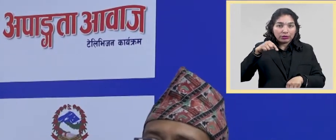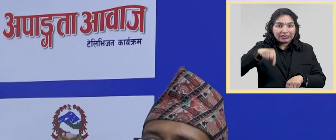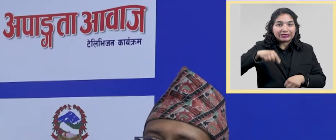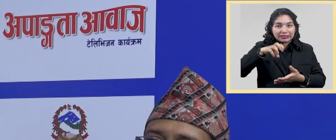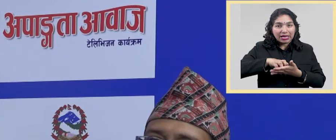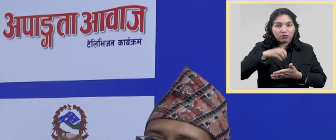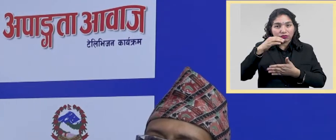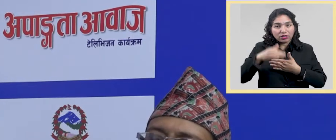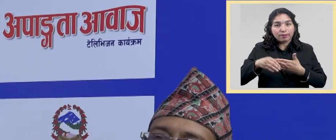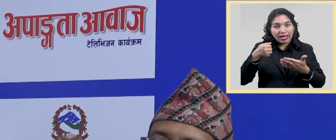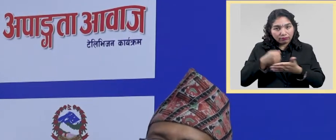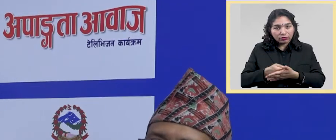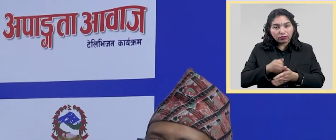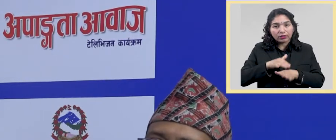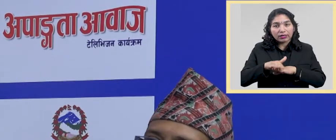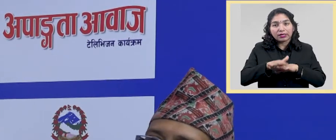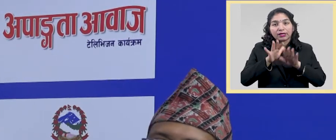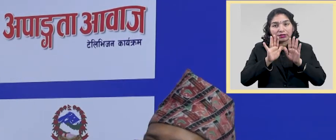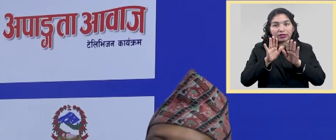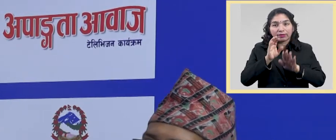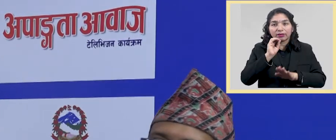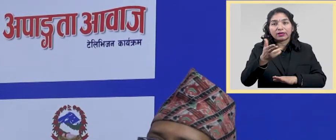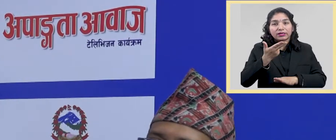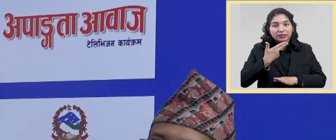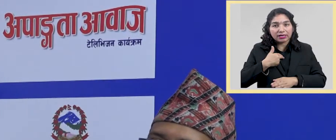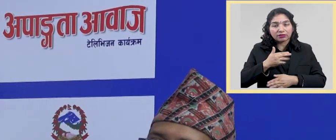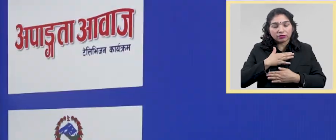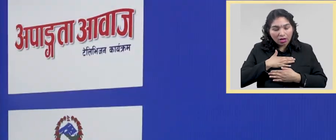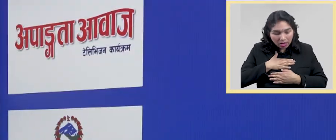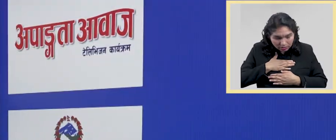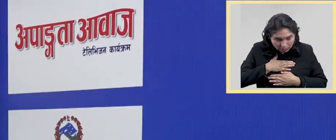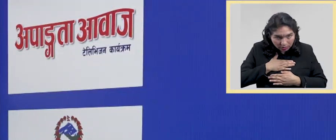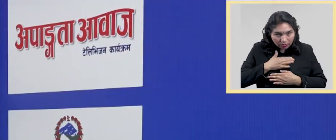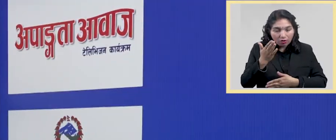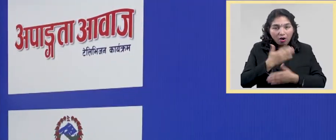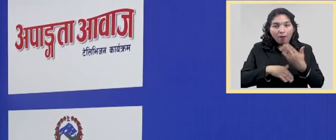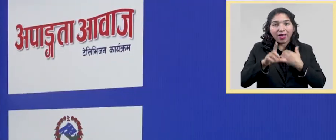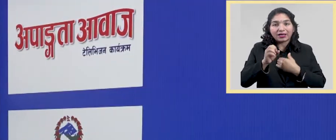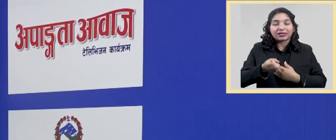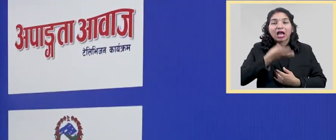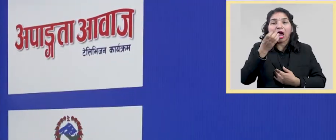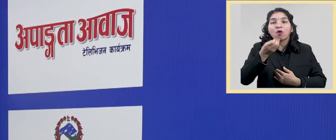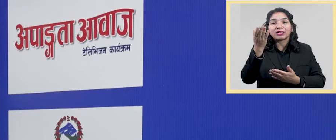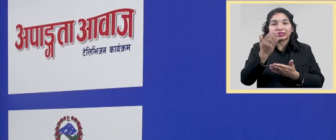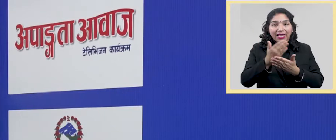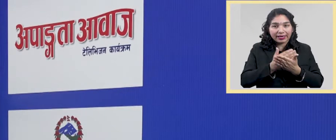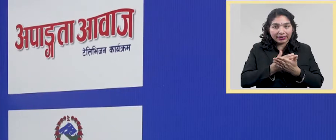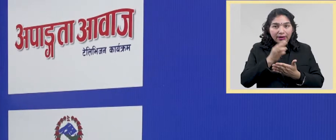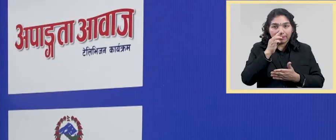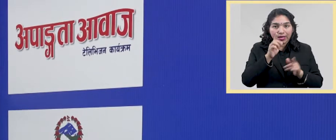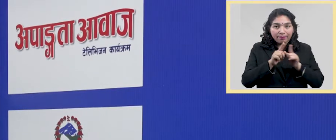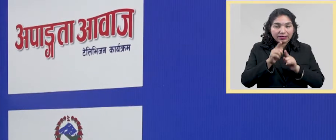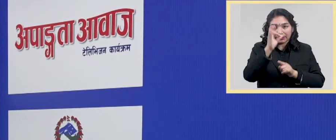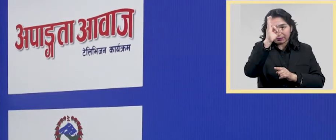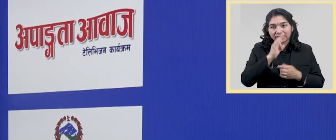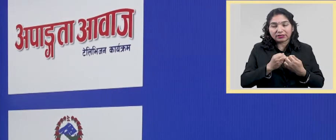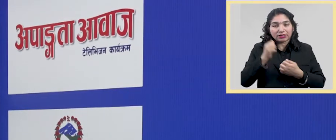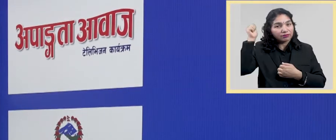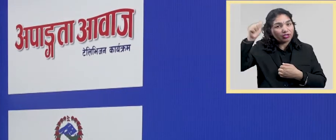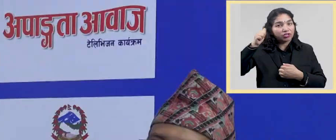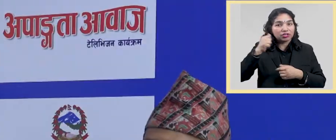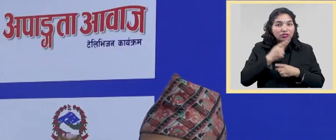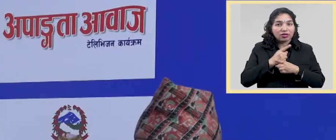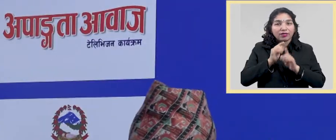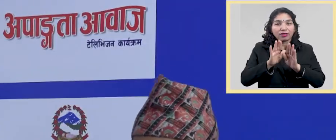स्टुडियोसम्म आइदिनु भयो, यहाँलाई धेरै धेरै धन्यवाद भन्न चाहन्छु। हस्, यो अपाङ्गता आवाज टेलिभिजन कार्यक्रममा पनि र विशेष गरेर